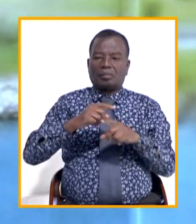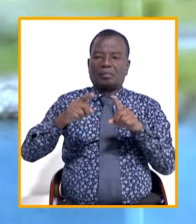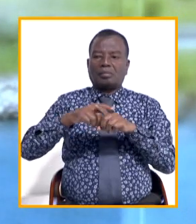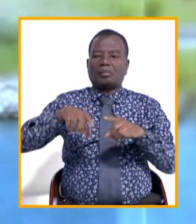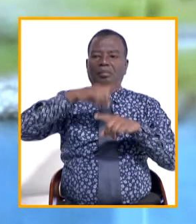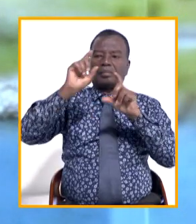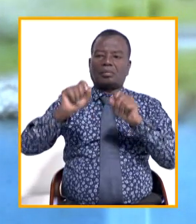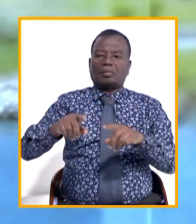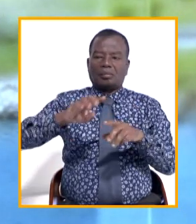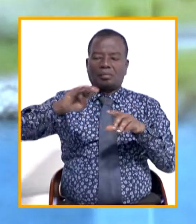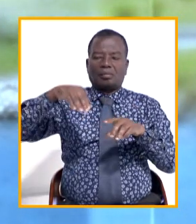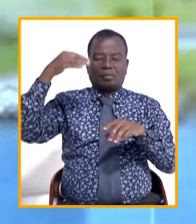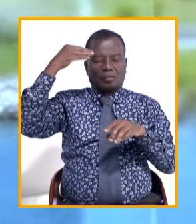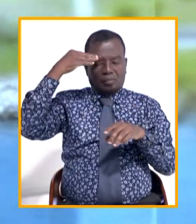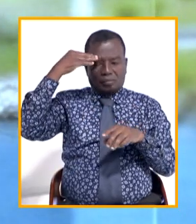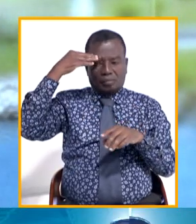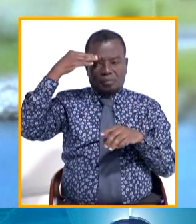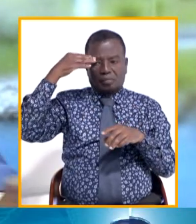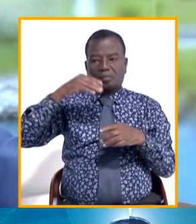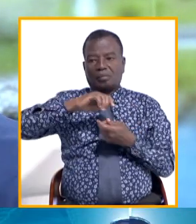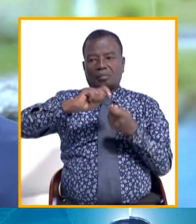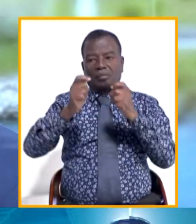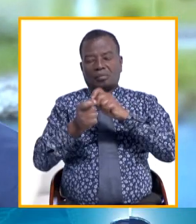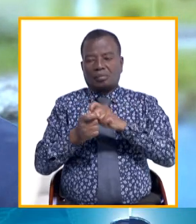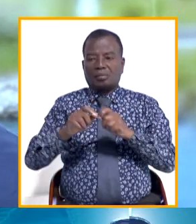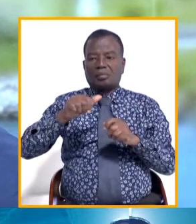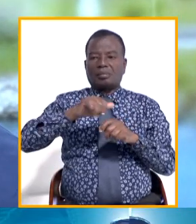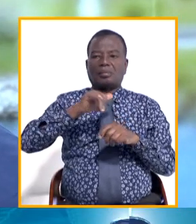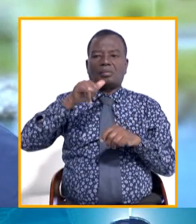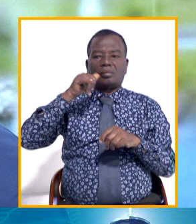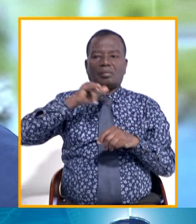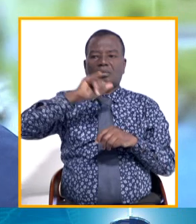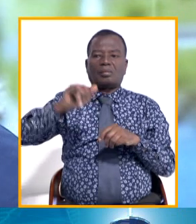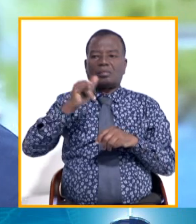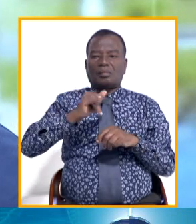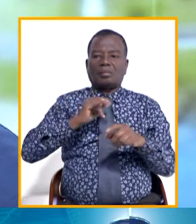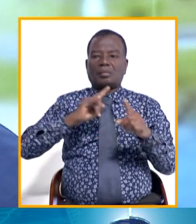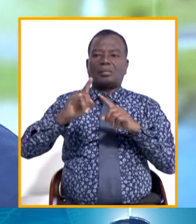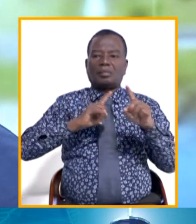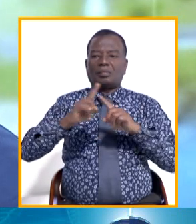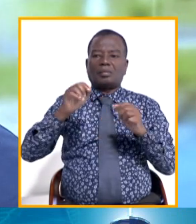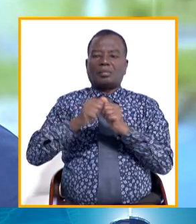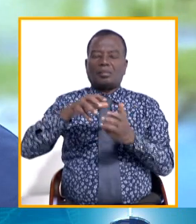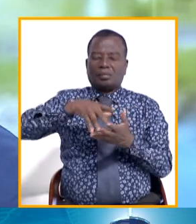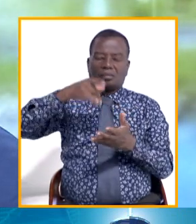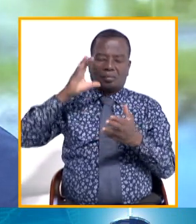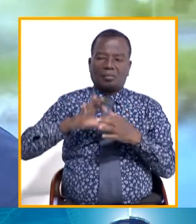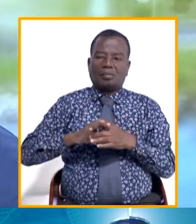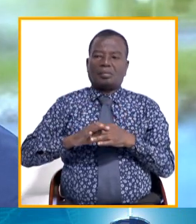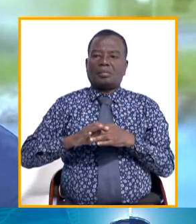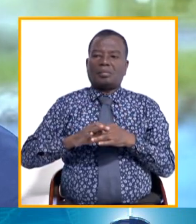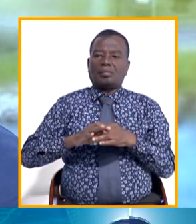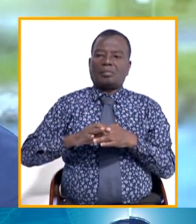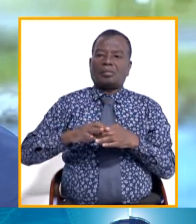l'Enseignement supérieur s'emploie à inverser la courbe. Hier, jeudi, Adama Diawara a échangé avec les étudiants des UFR Math